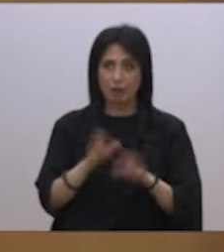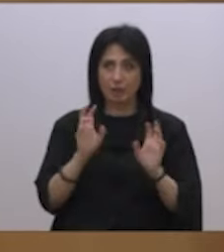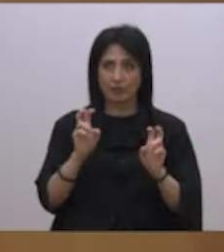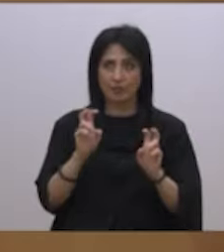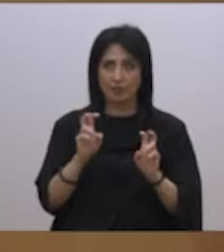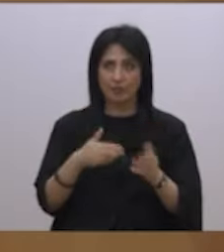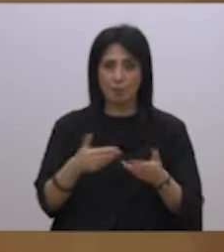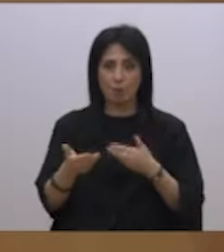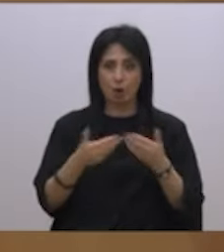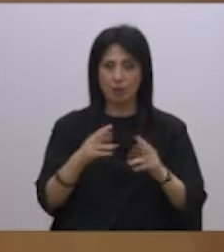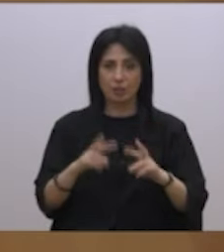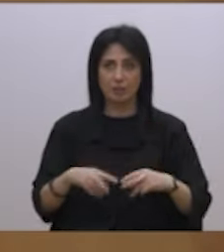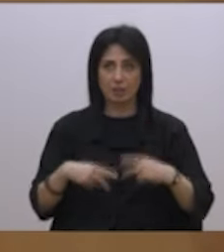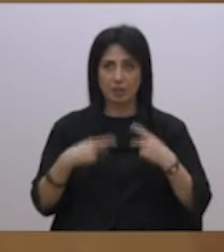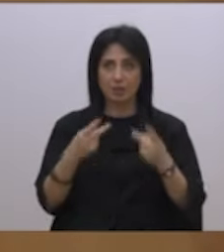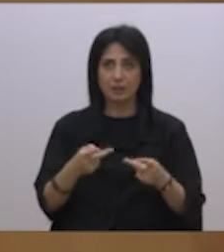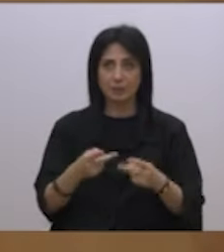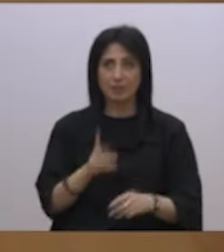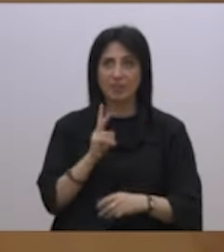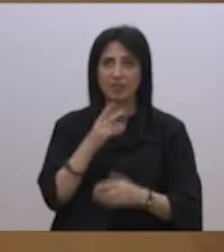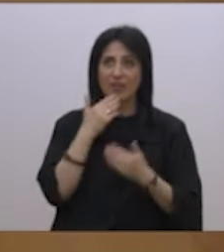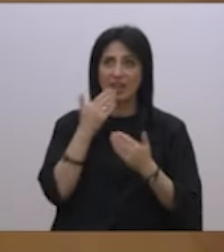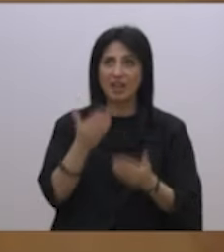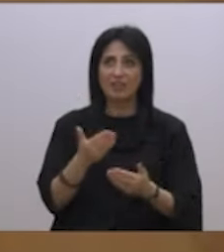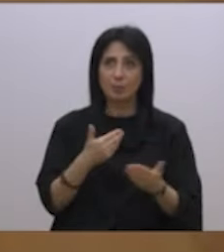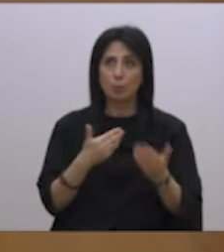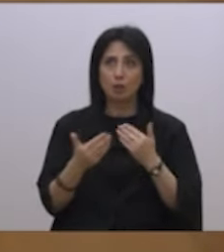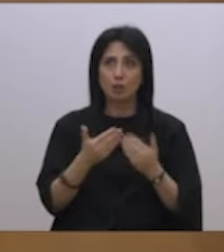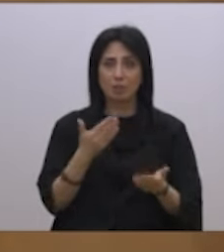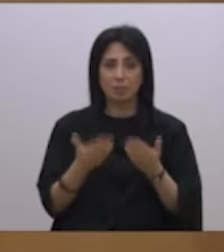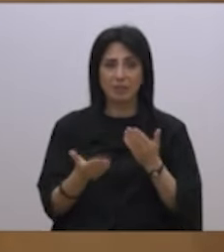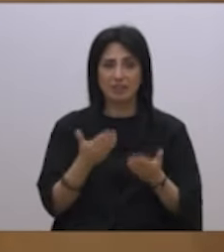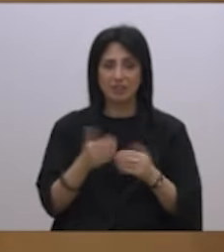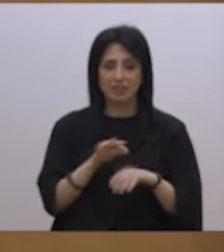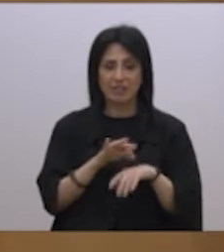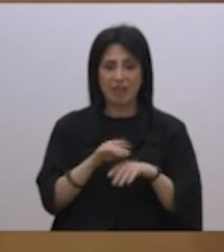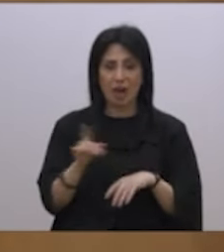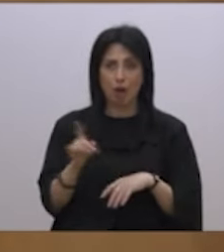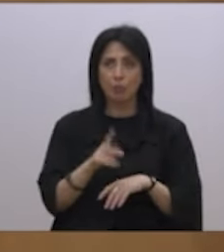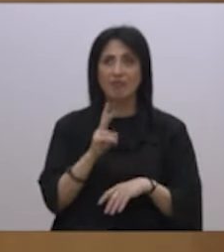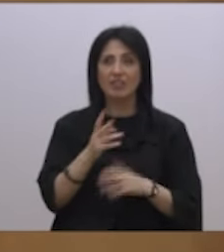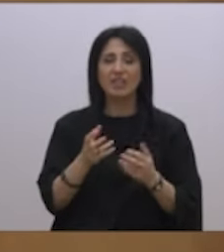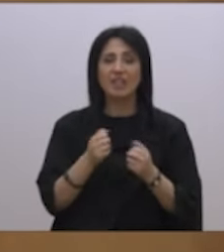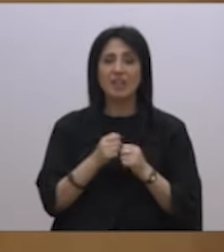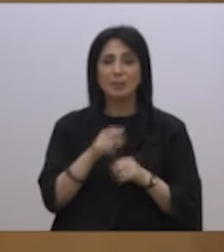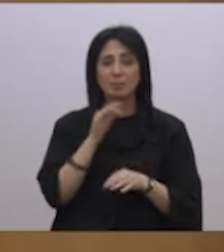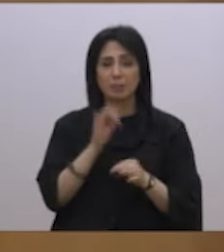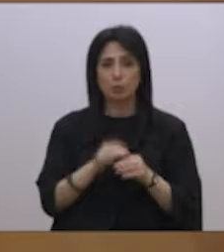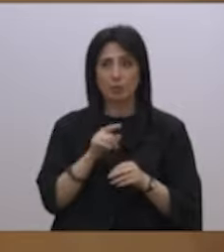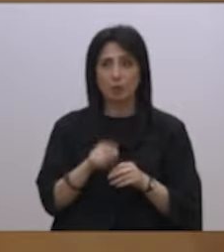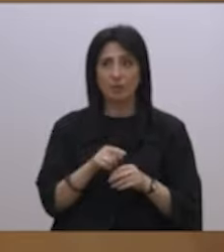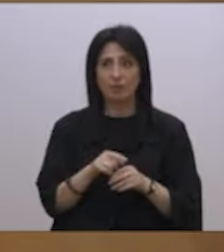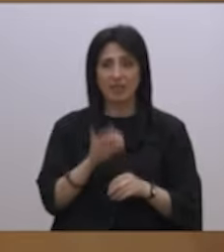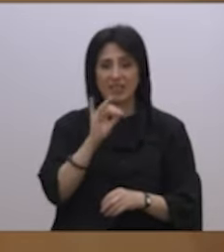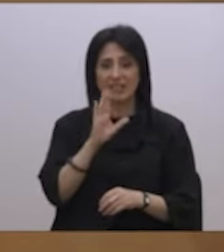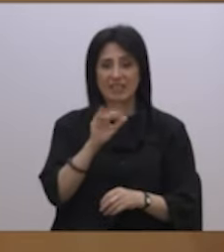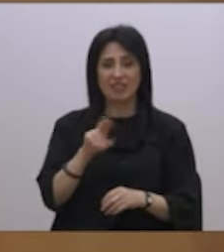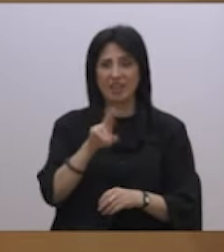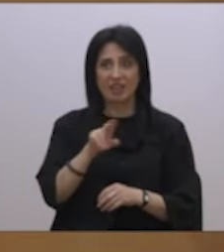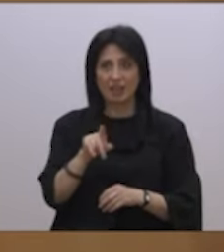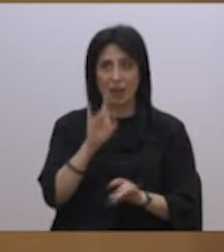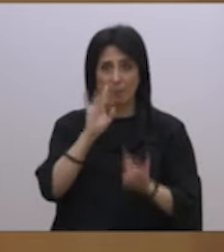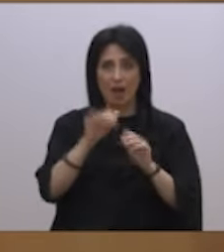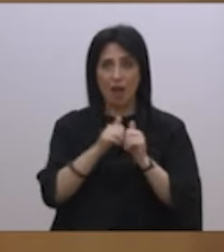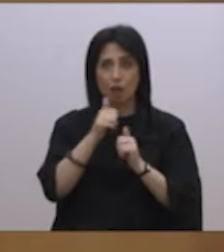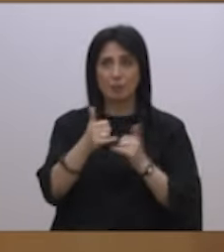ძალადობის მოწოდებაზე გადადიან. ვინ ეკითხება ან მოწოდებას, მით უმეტეს ძალადობისას? ვინ იღებს ამაზე პასუხისგებლობას? ისედი რომ ამას აანონსებს